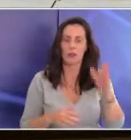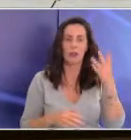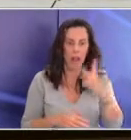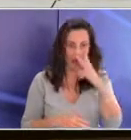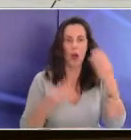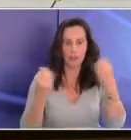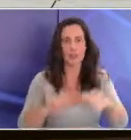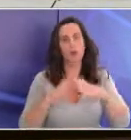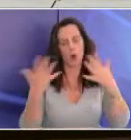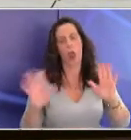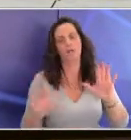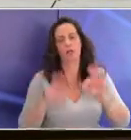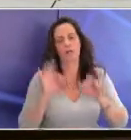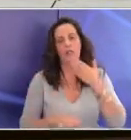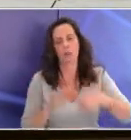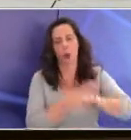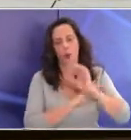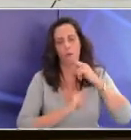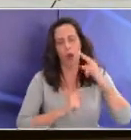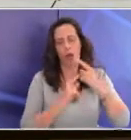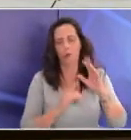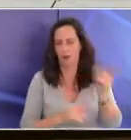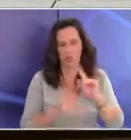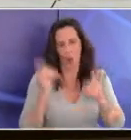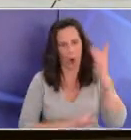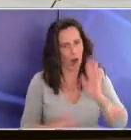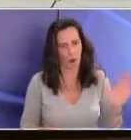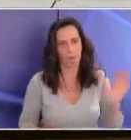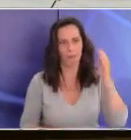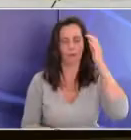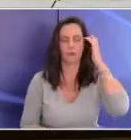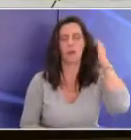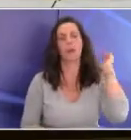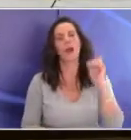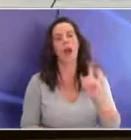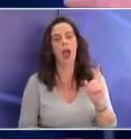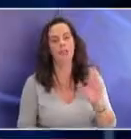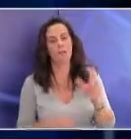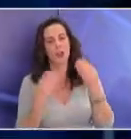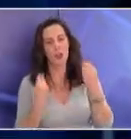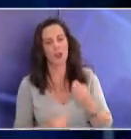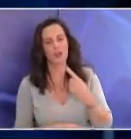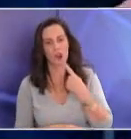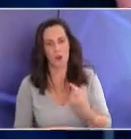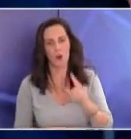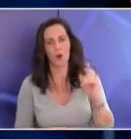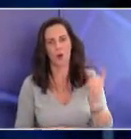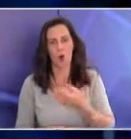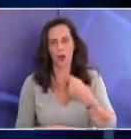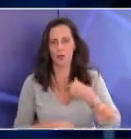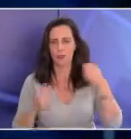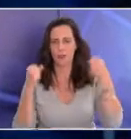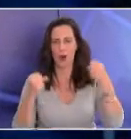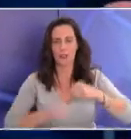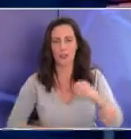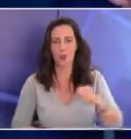ראינו הפסדים צורבים של נבחרת ישראל בשנים קודמות, זה לא מה שהיה לנו הפעם. טוב, אז ניקח את החלק האופטימי של העניין הזה, וכולנו נהיה אוהדים של